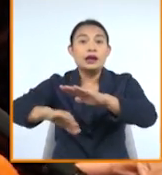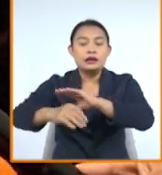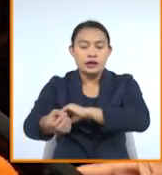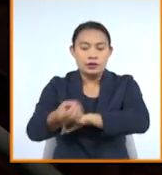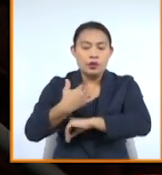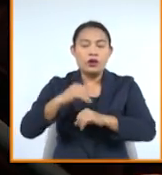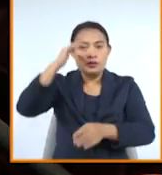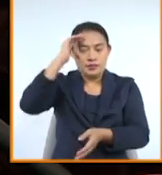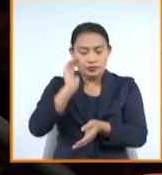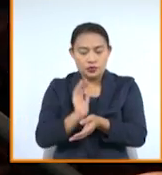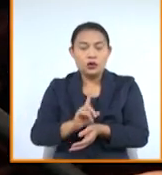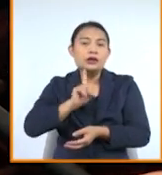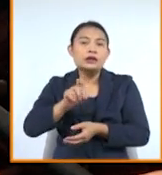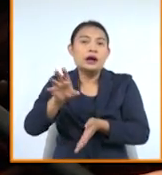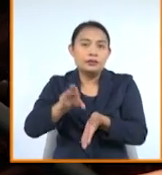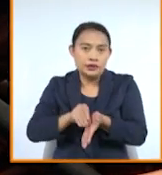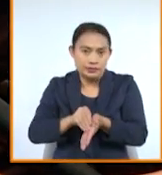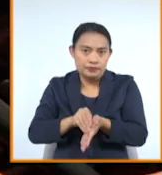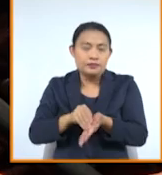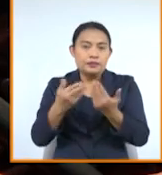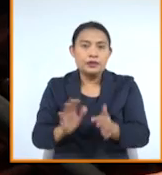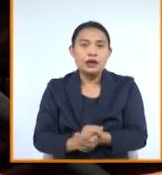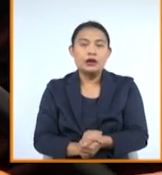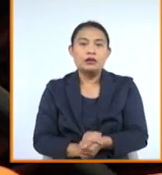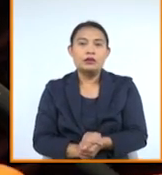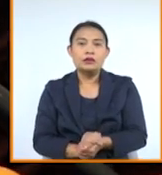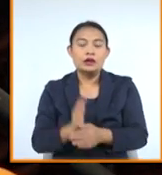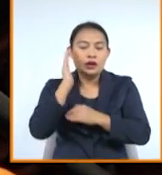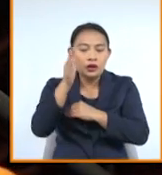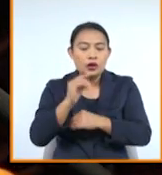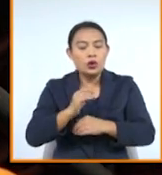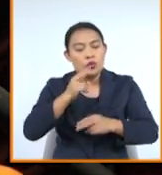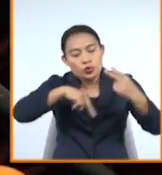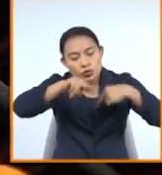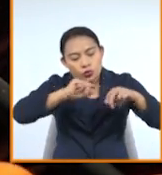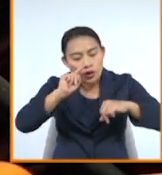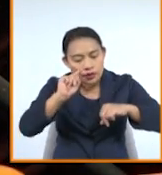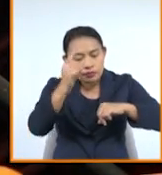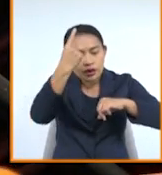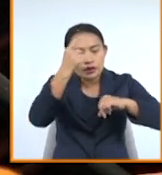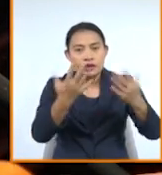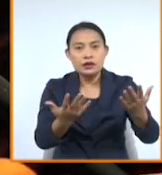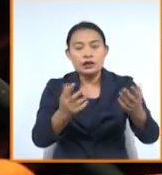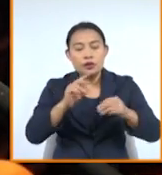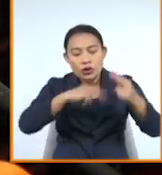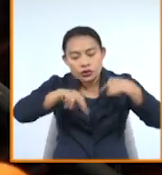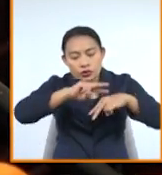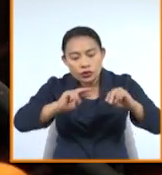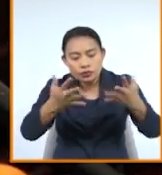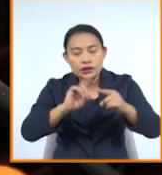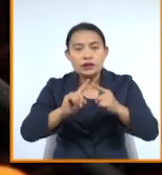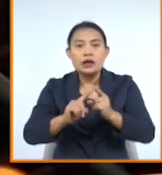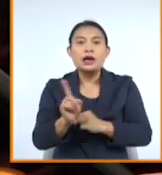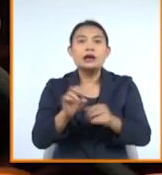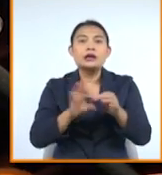วนครับหลังจากทั้งนี้ก็อาจจะต้องตรวจอีกหรือไม่ตรวจอีกก็แล้วแต่สถานการณ์ว่าเราต้องการทราบ